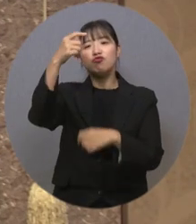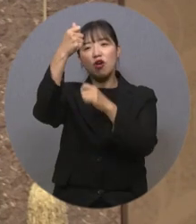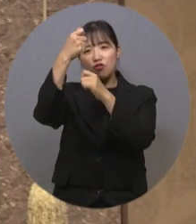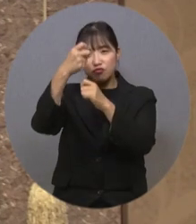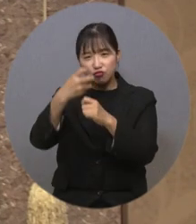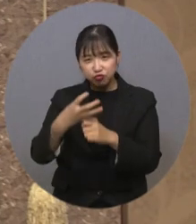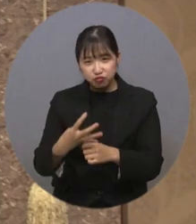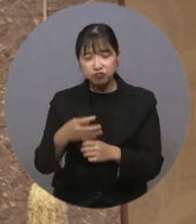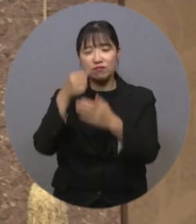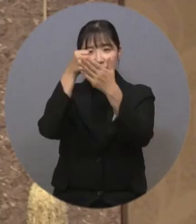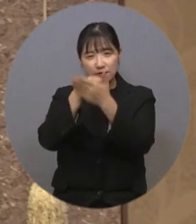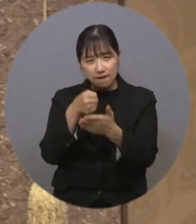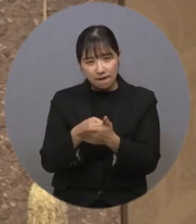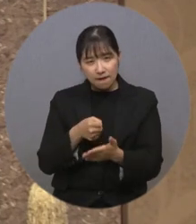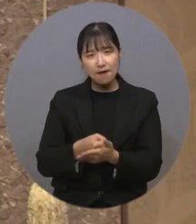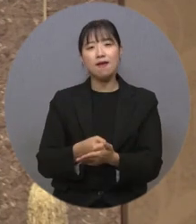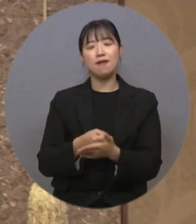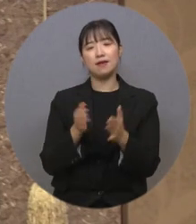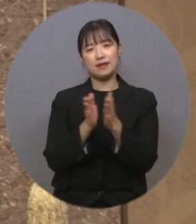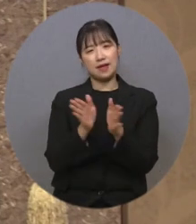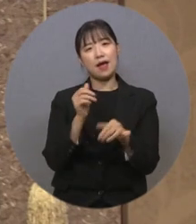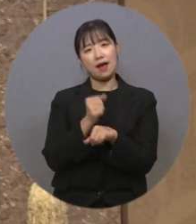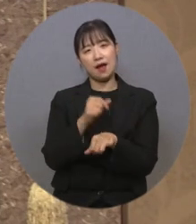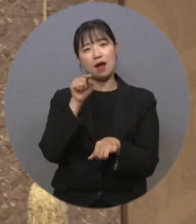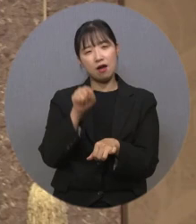정해서 일을 시행해 나가는 것이